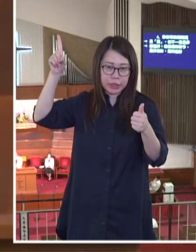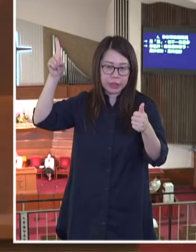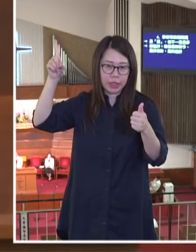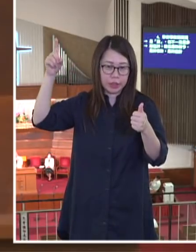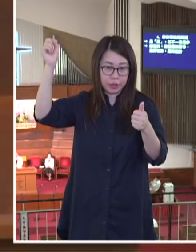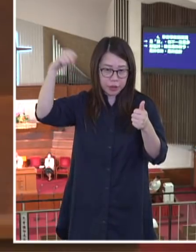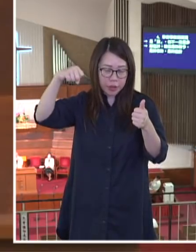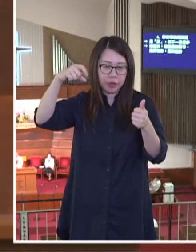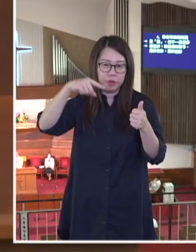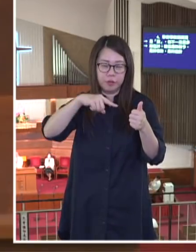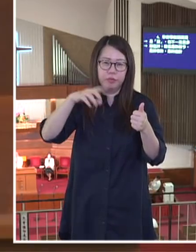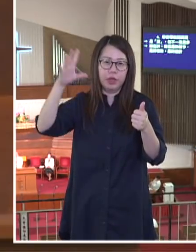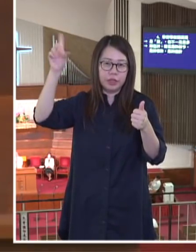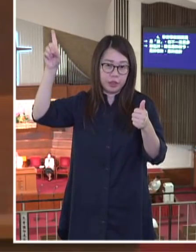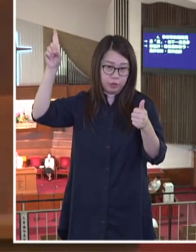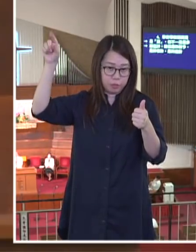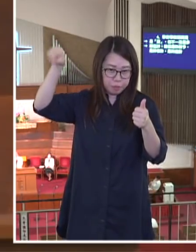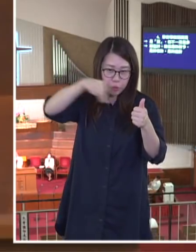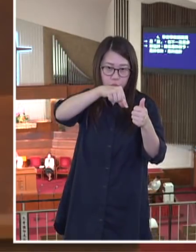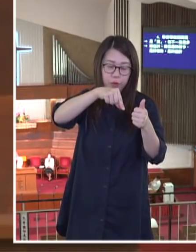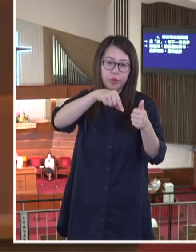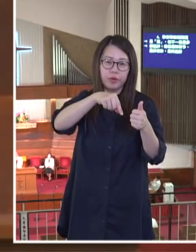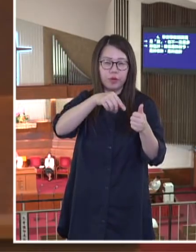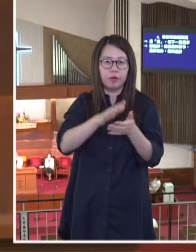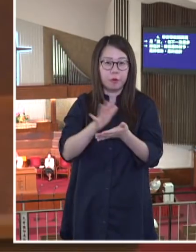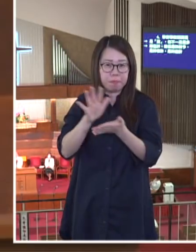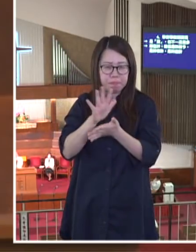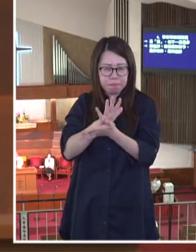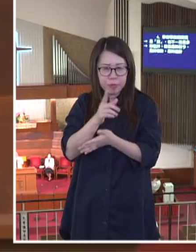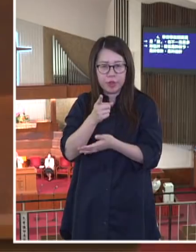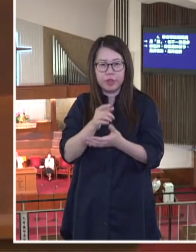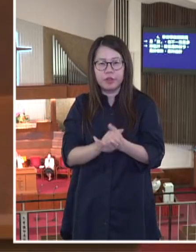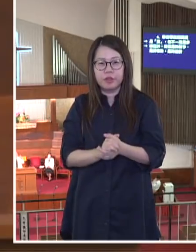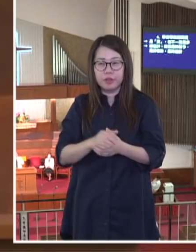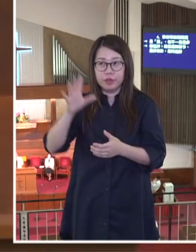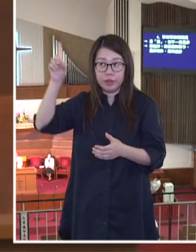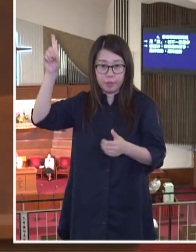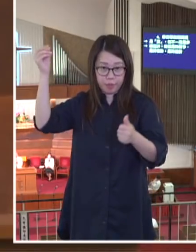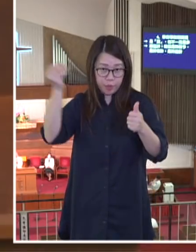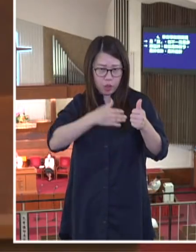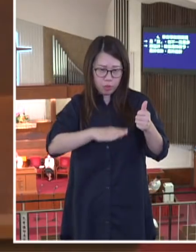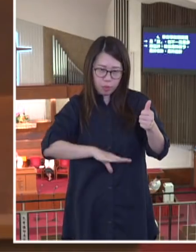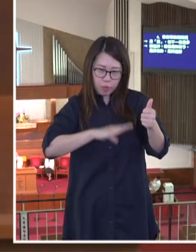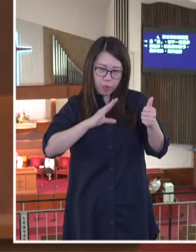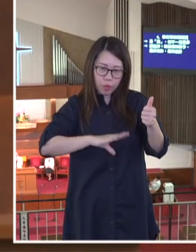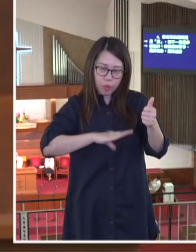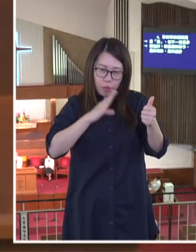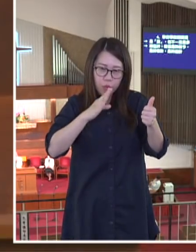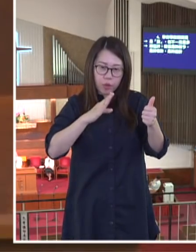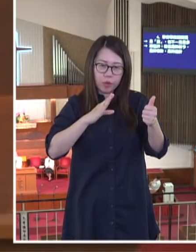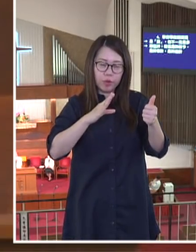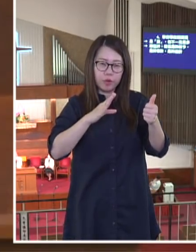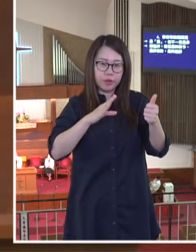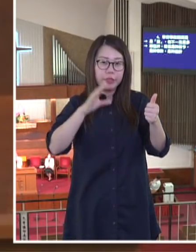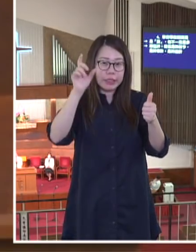到神给他的满。这个满不是叫他得着很多的地方，就是得着神给